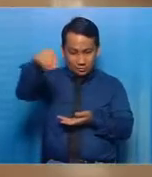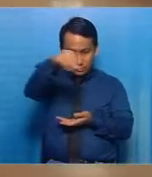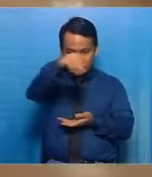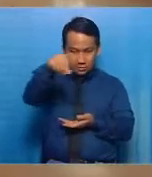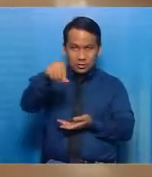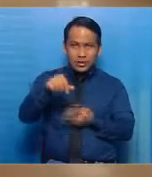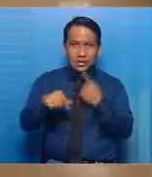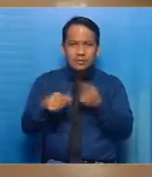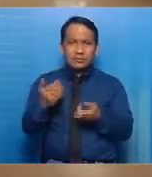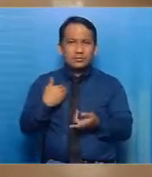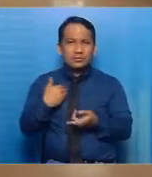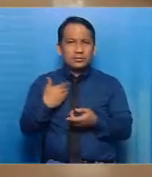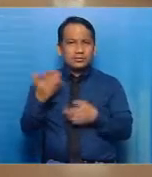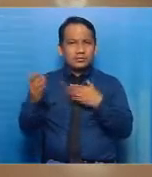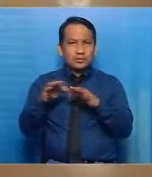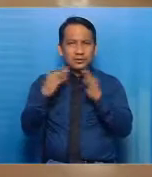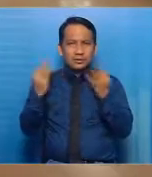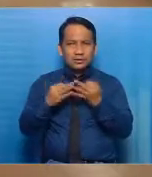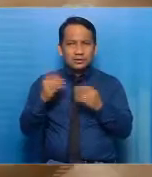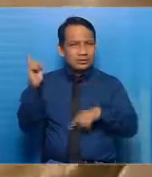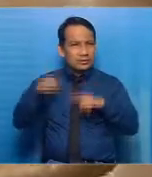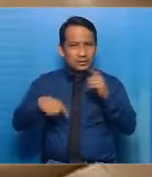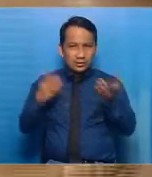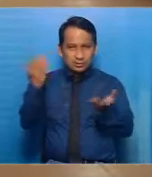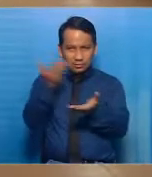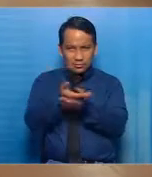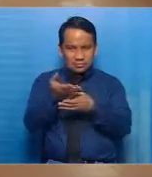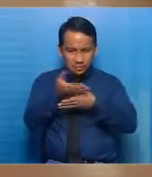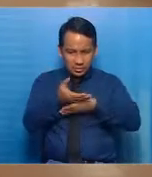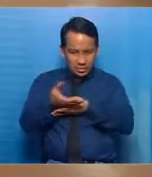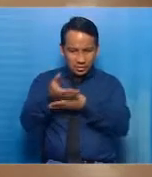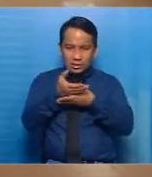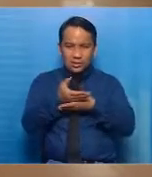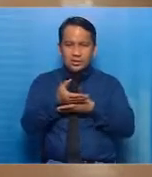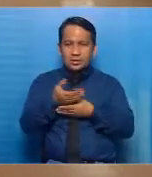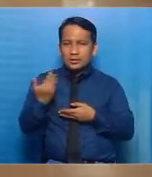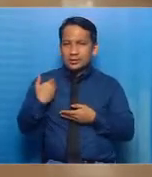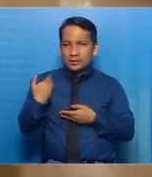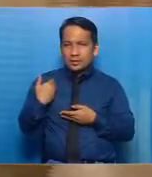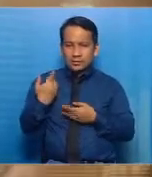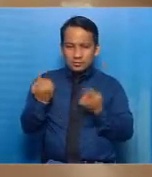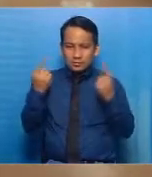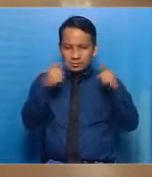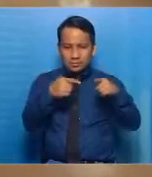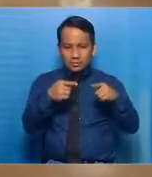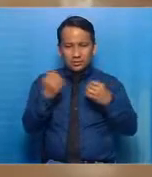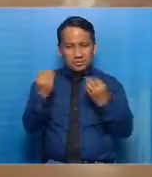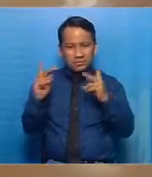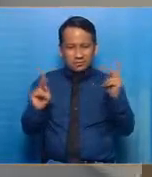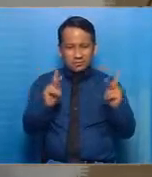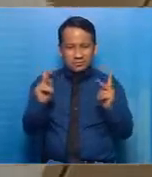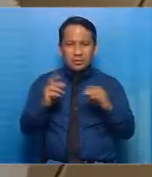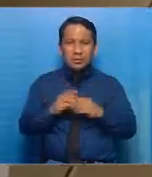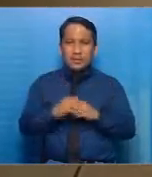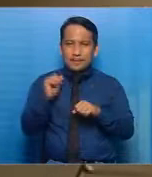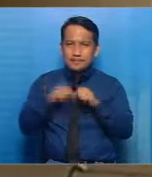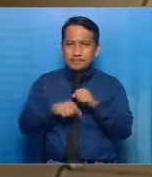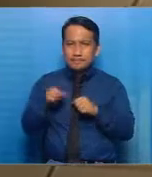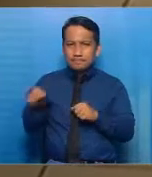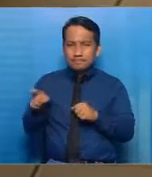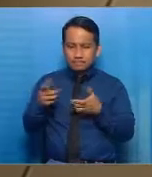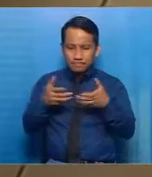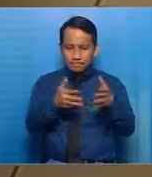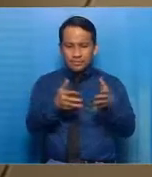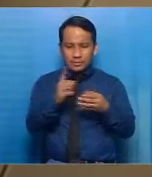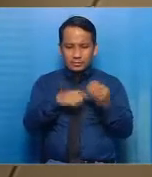Yung iba hindi talaga makakapunta sa simbahan o nag-iingat sa pagpunta sa mataong lugar. So ito po ay